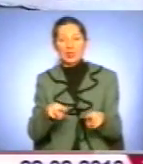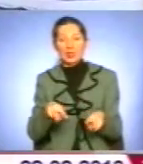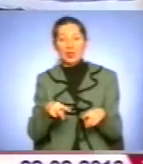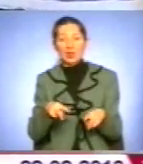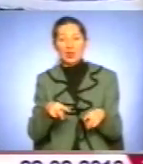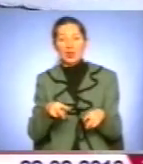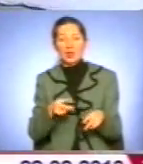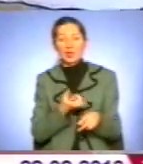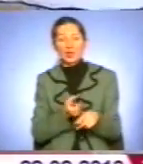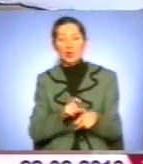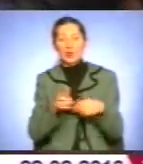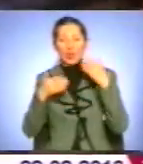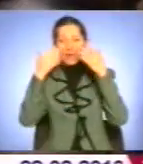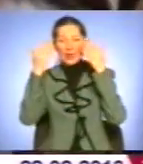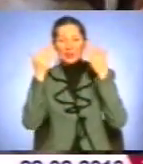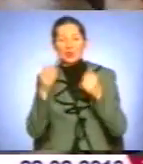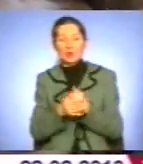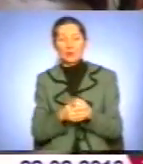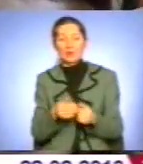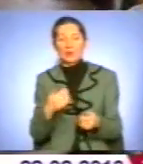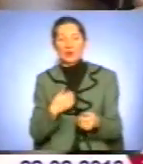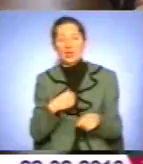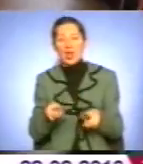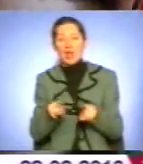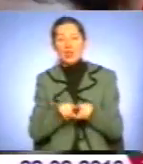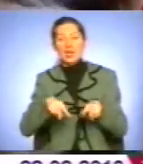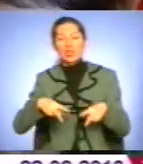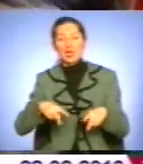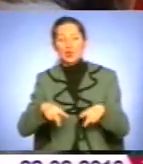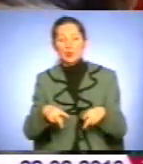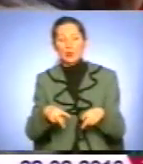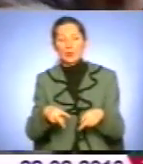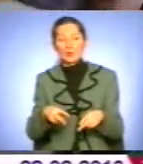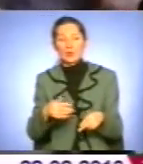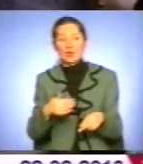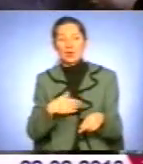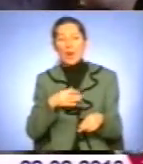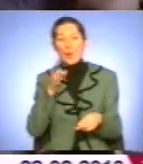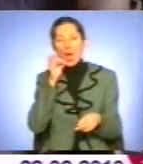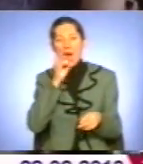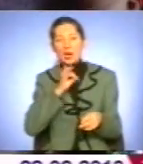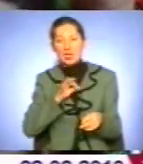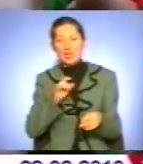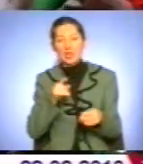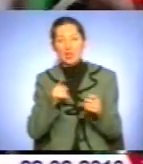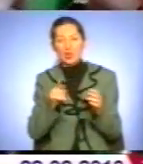танцювати – це дуже весело. Я теж танцюю і я б радила, щоб вони